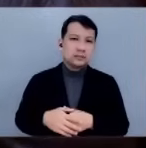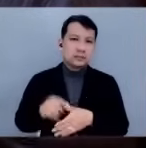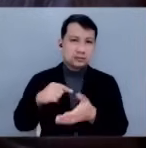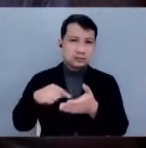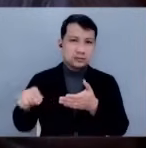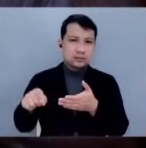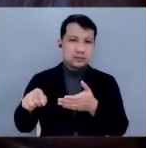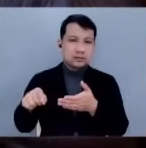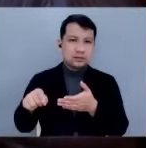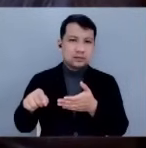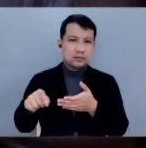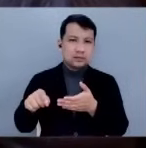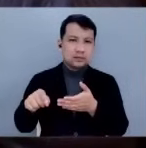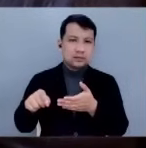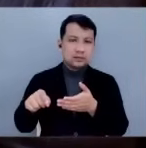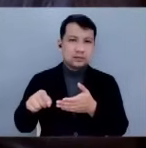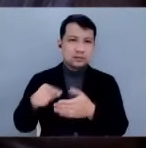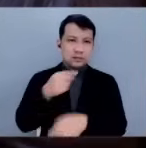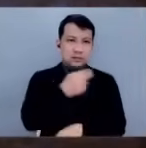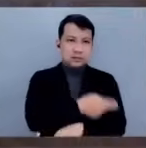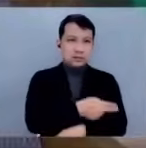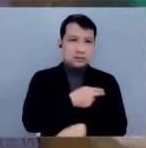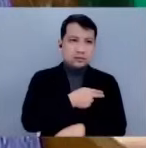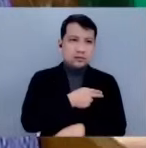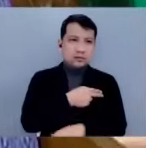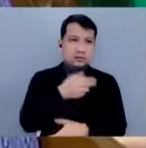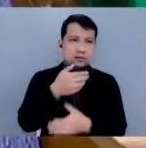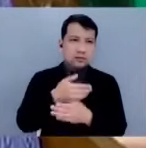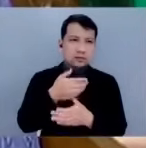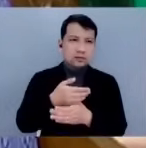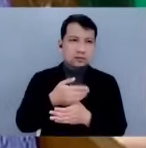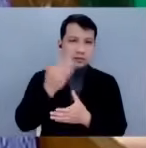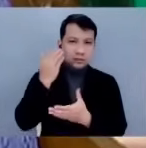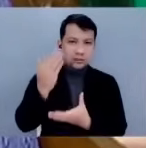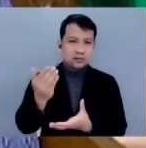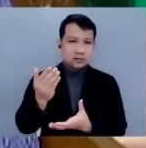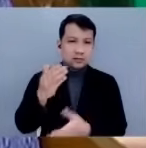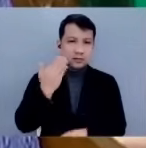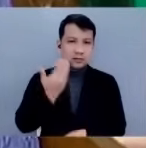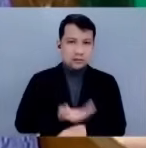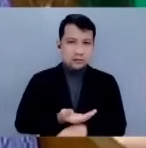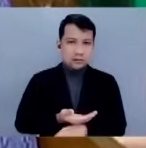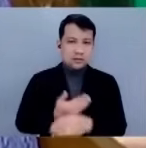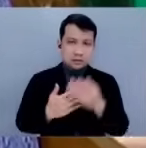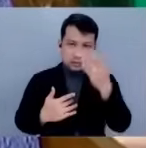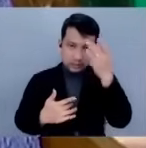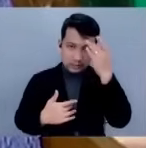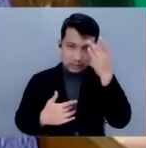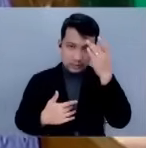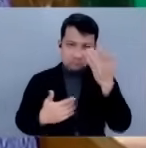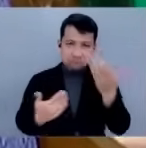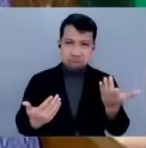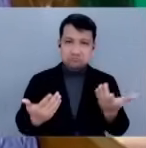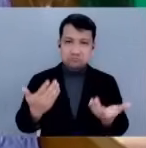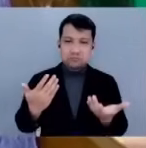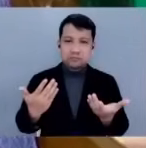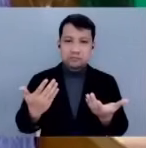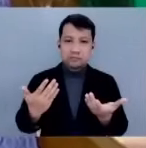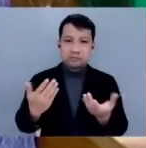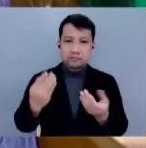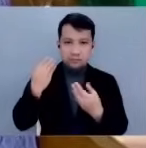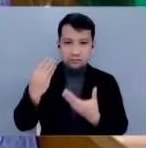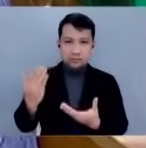bill kesa sa ospital hassle. Sa mga anak ko, nagkasakit sila. So, ang ginawa ng husband